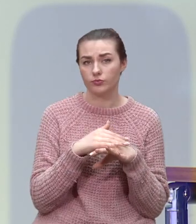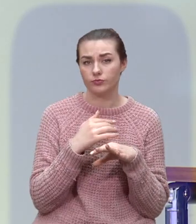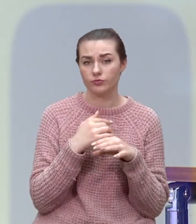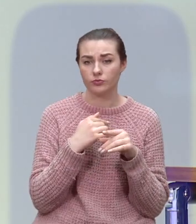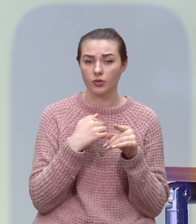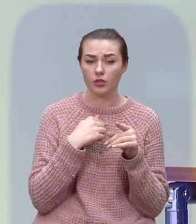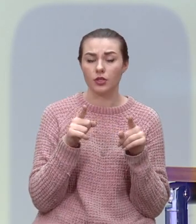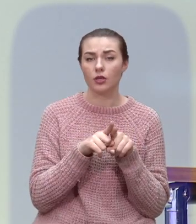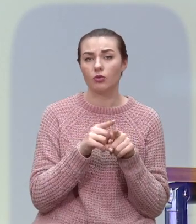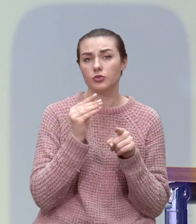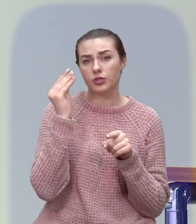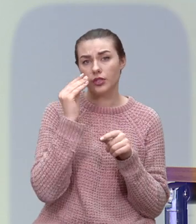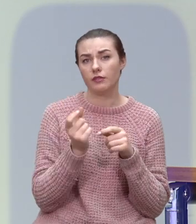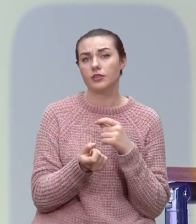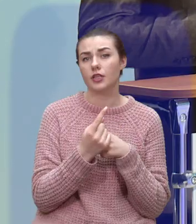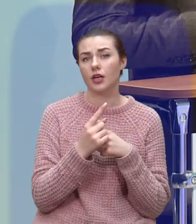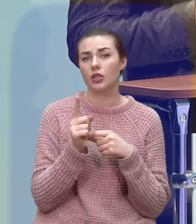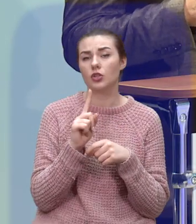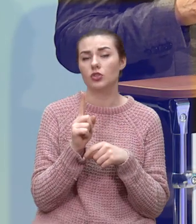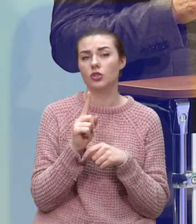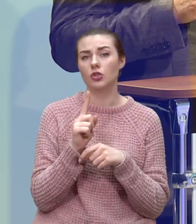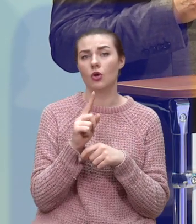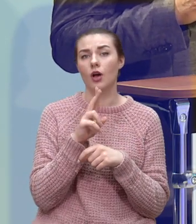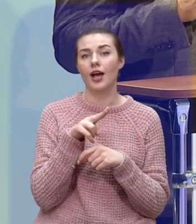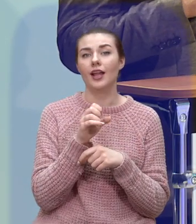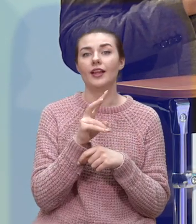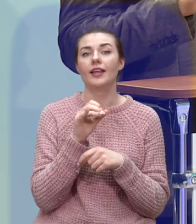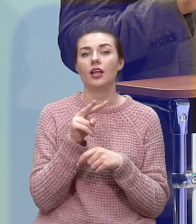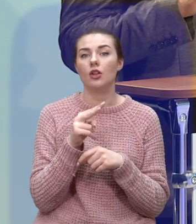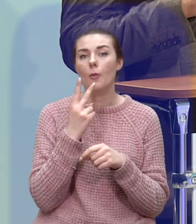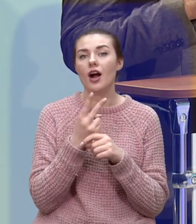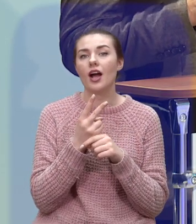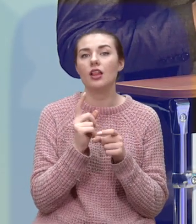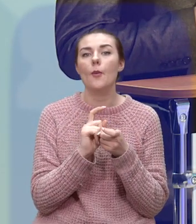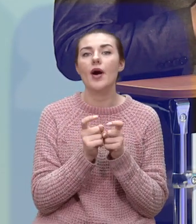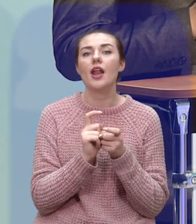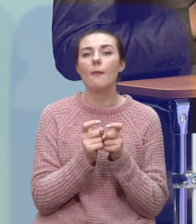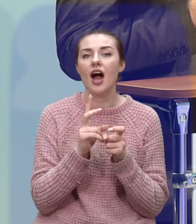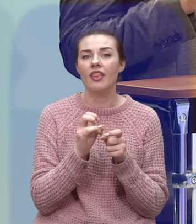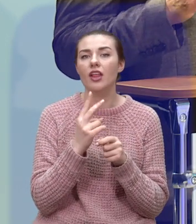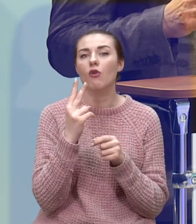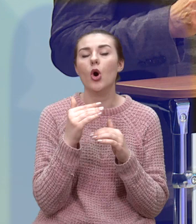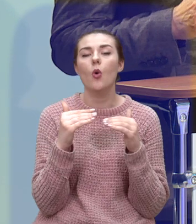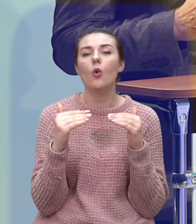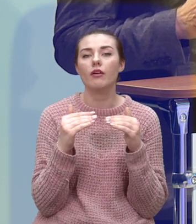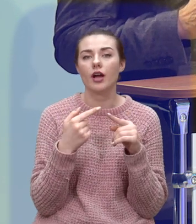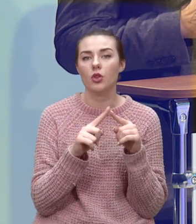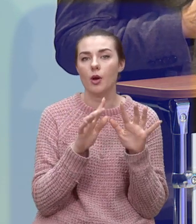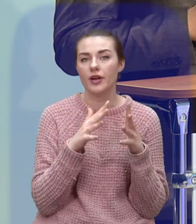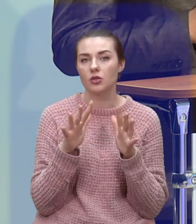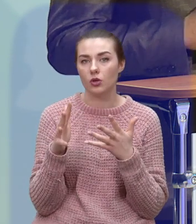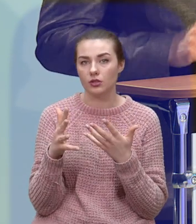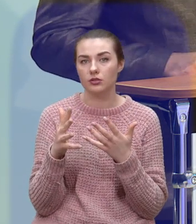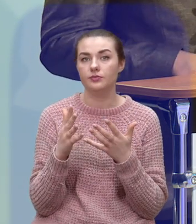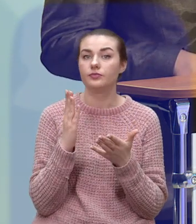вообще такое впечатление возникает что данилы показано борьба на двух уровнях которое